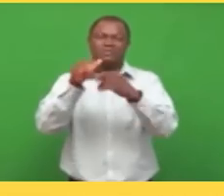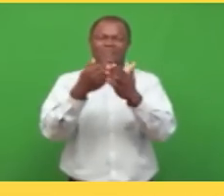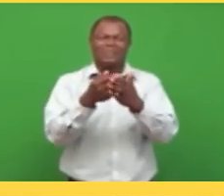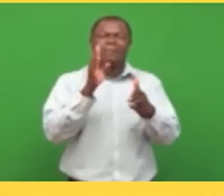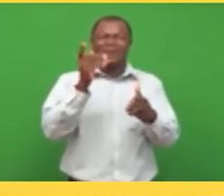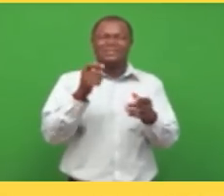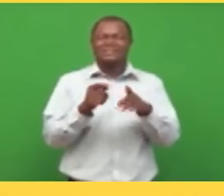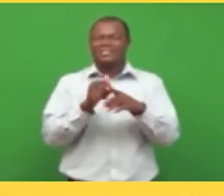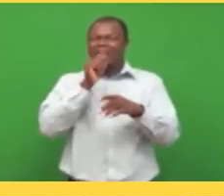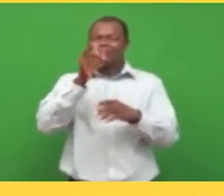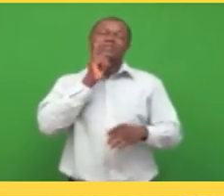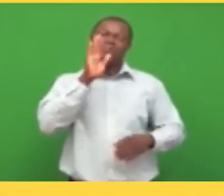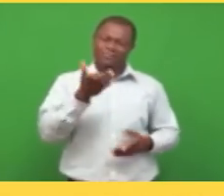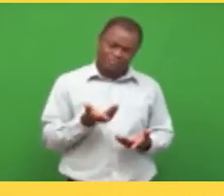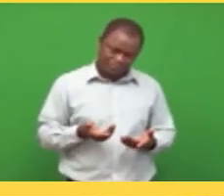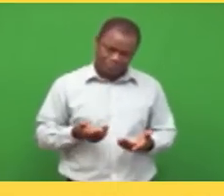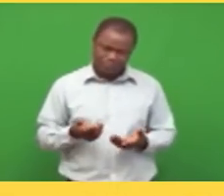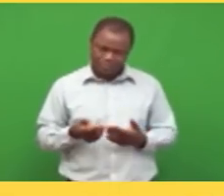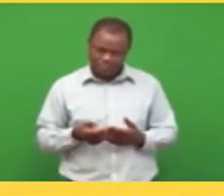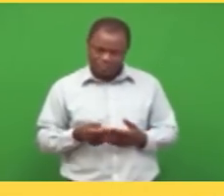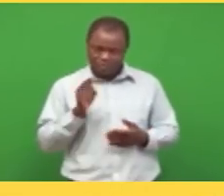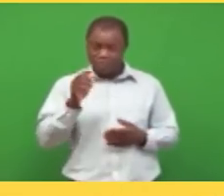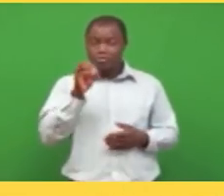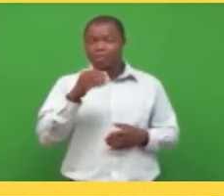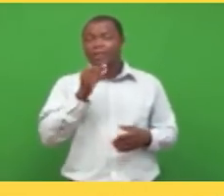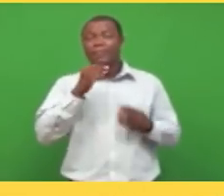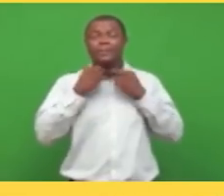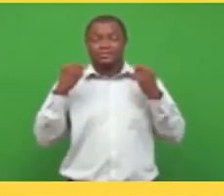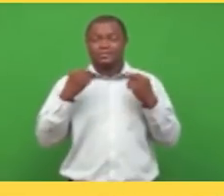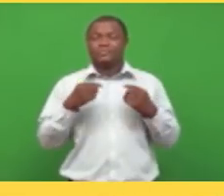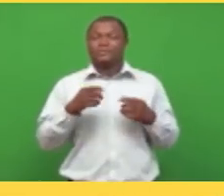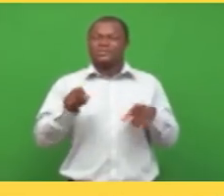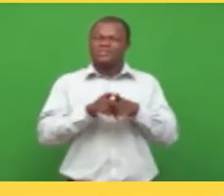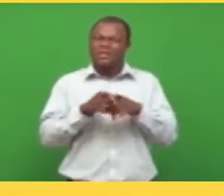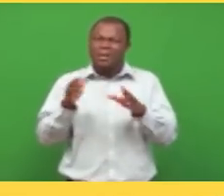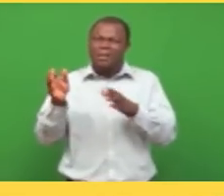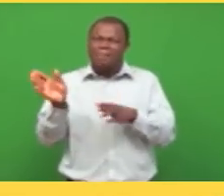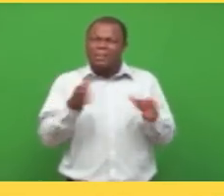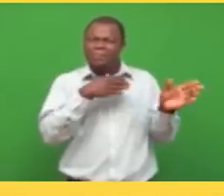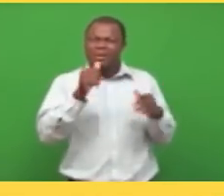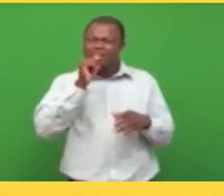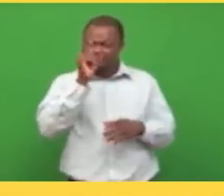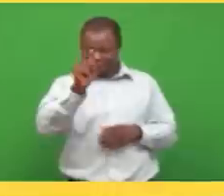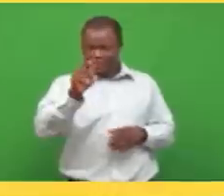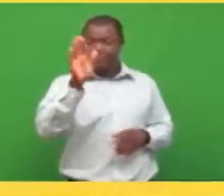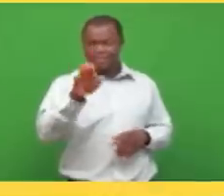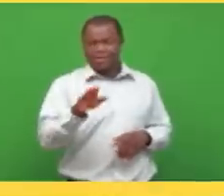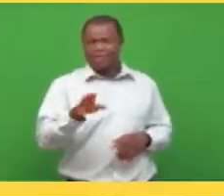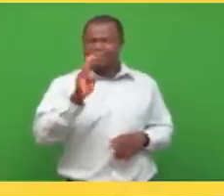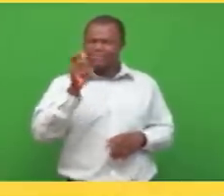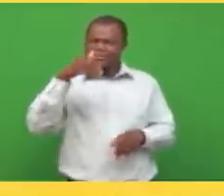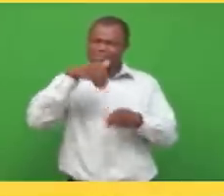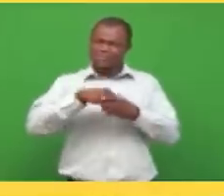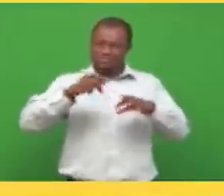kusunungurwa. Asi muchiri ipapo pastor. Sorry ndaita senda pinda pakati penyu. mweo kunyima uripo asi wongororo